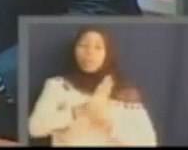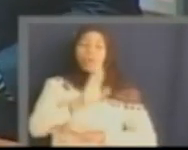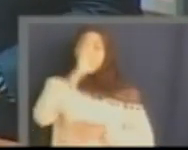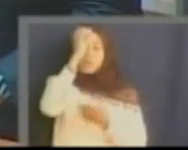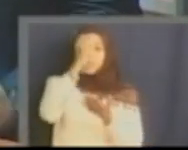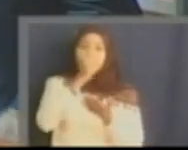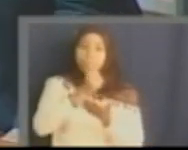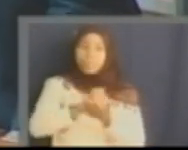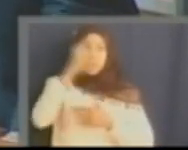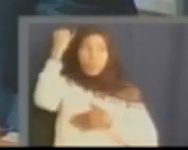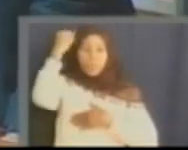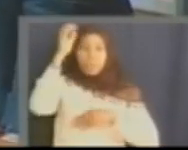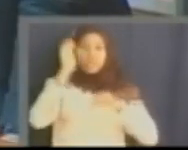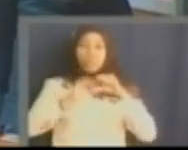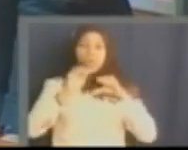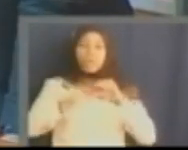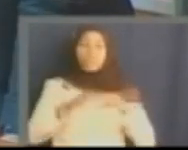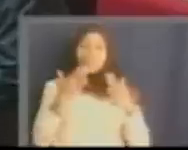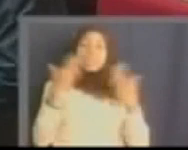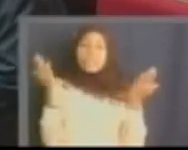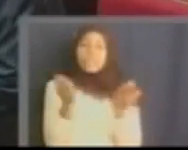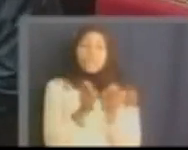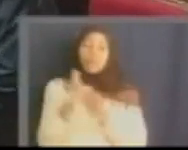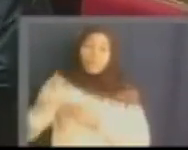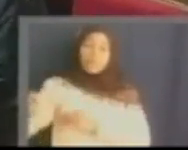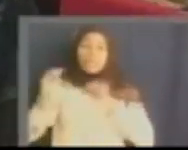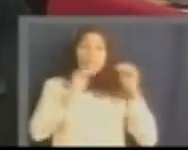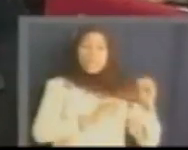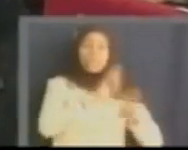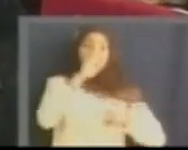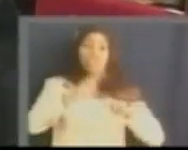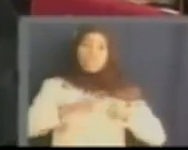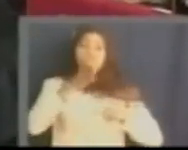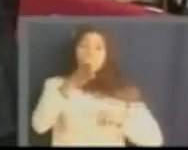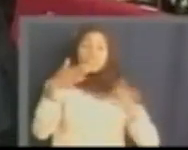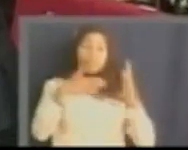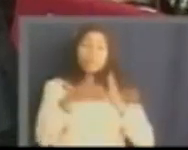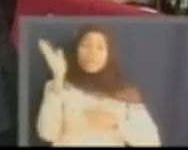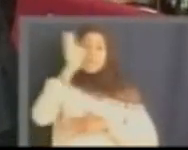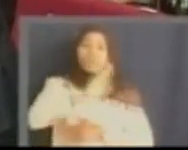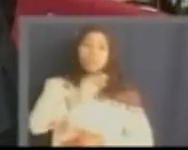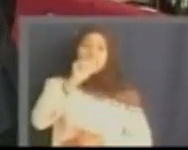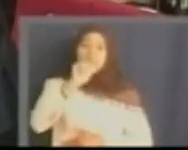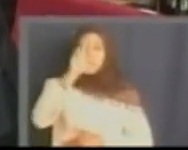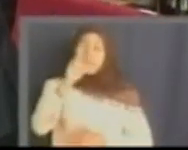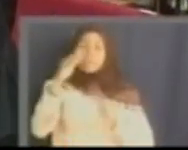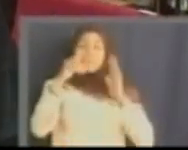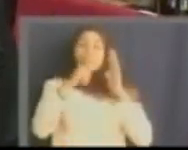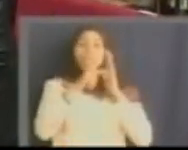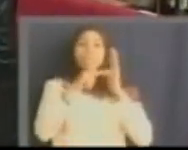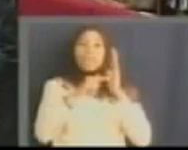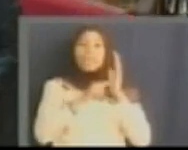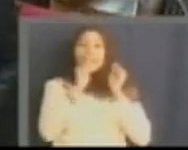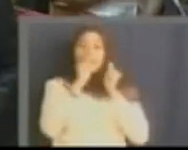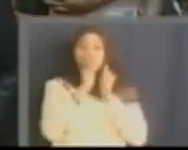wajumbe, sasa naomba niahirishe kikao hiki mpaka siku ya Alhamis tarehe 10 mwezi wa